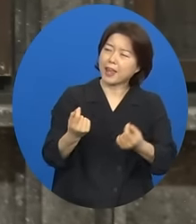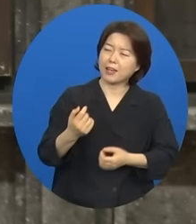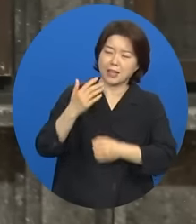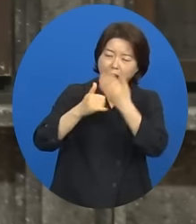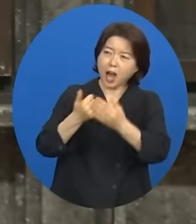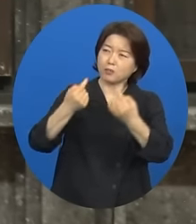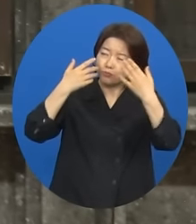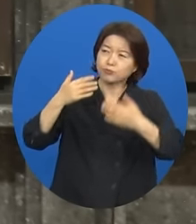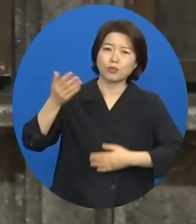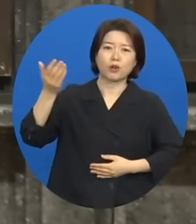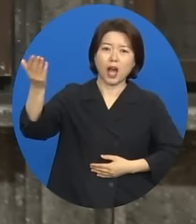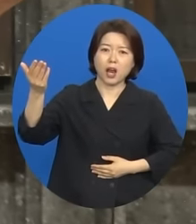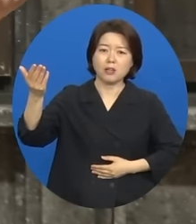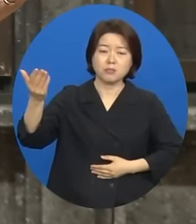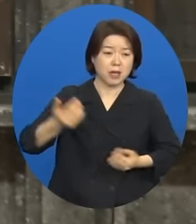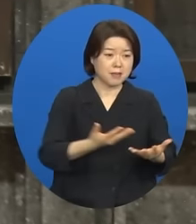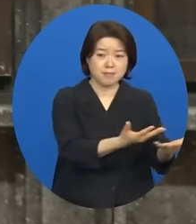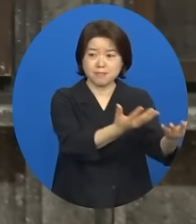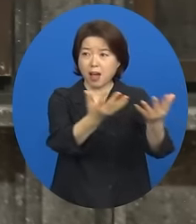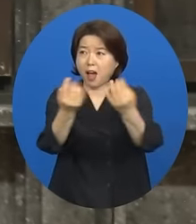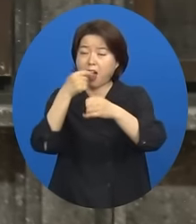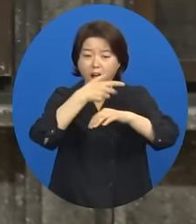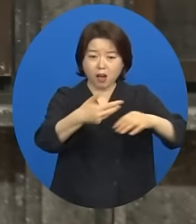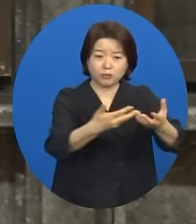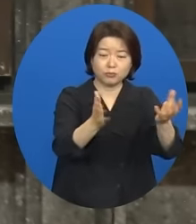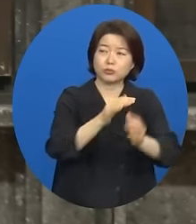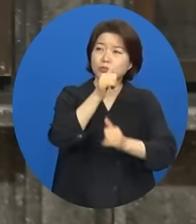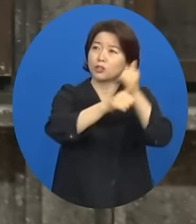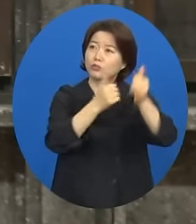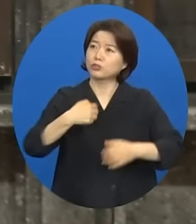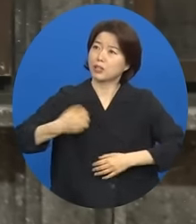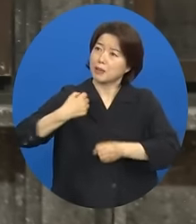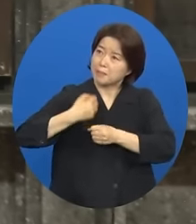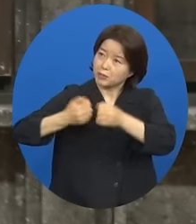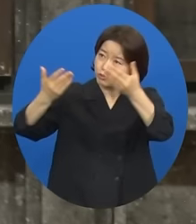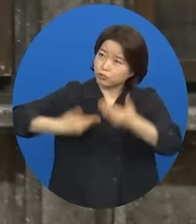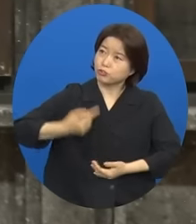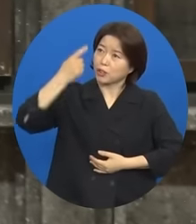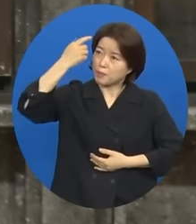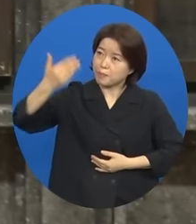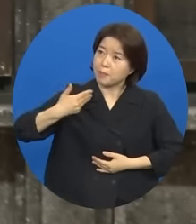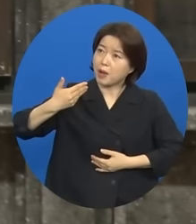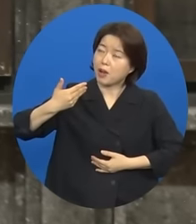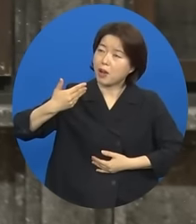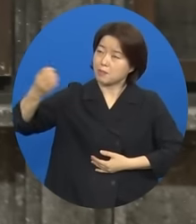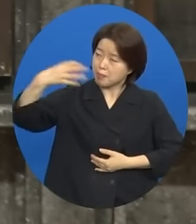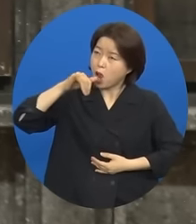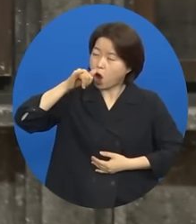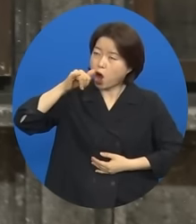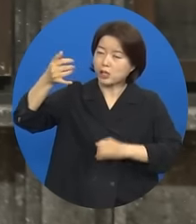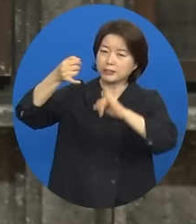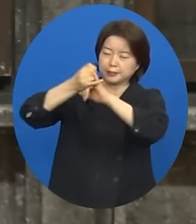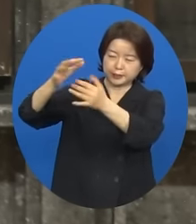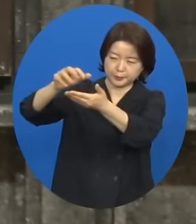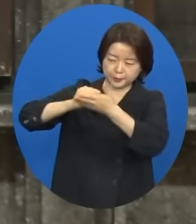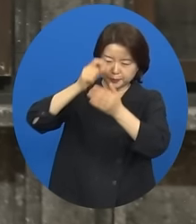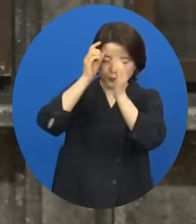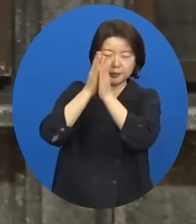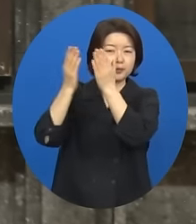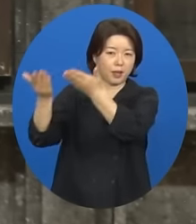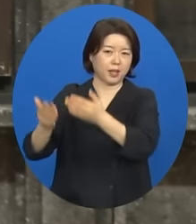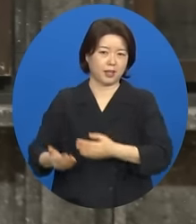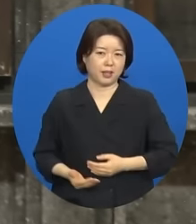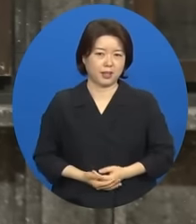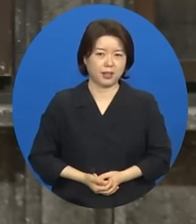분명히 수많은 민족의 조상으로 삼아준다고 하지 않았습니까? 그 약속으로 붙잡고 기도하는 거예요. 그러니까